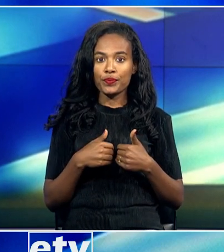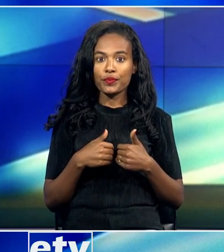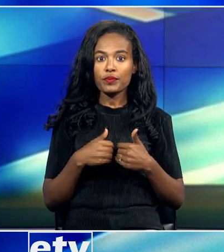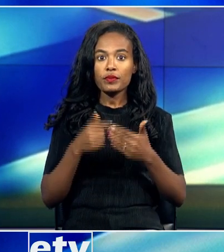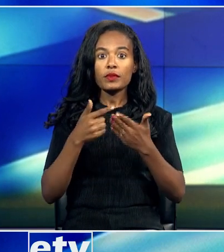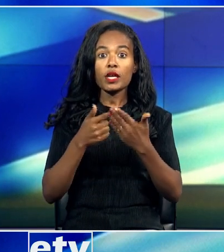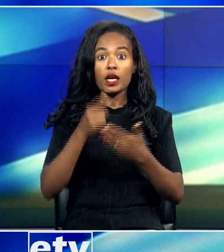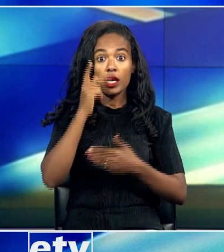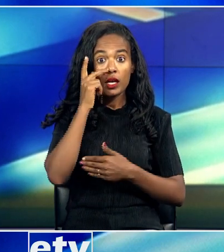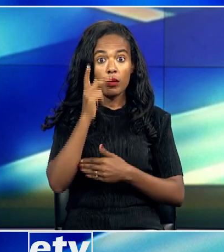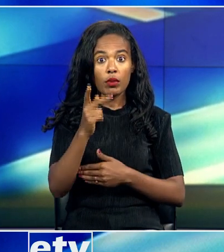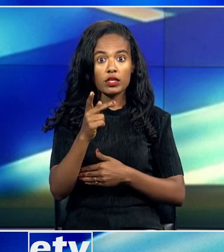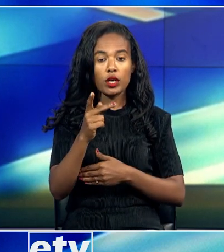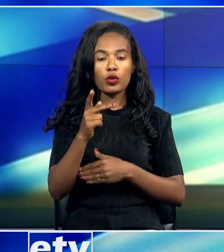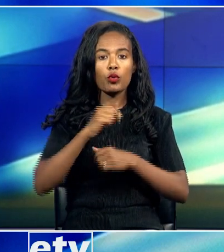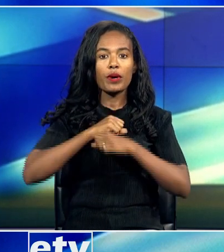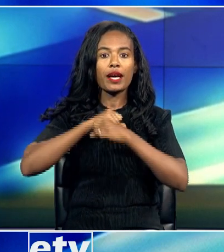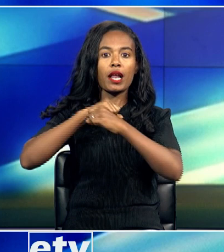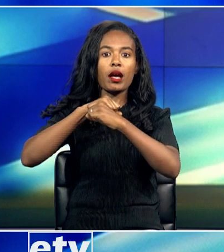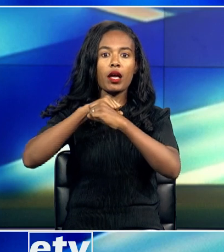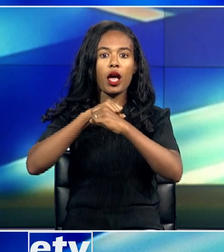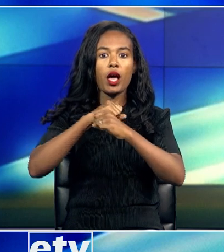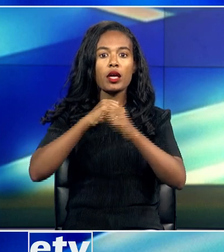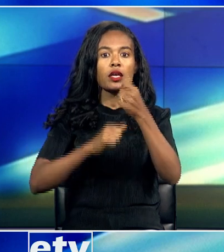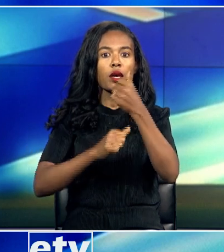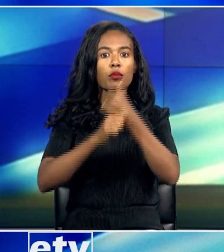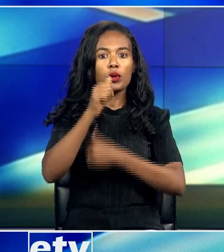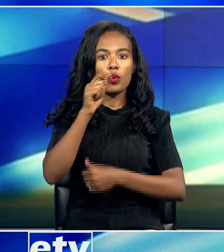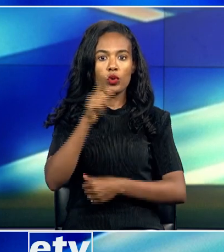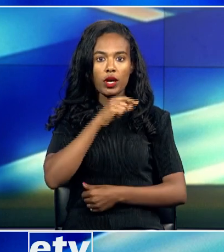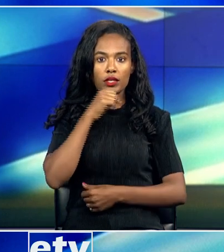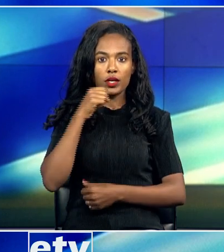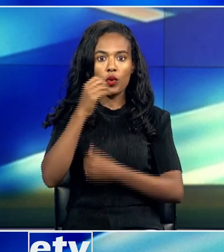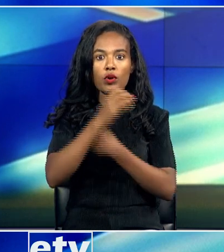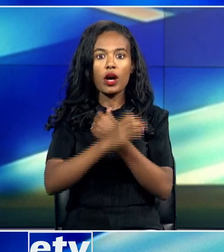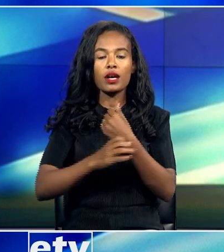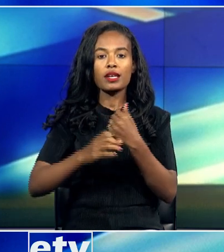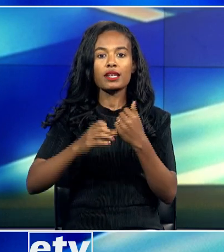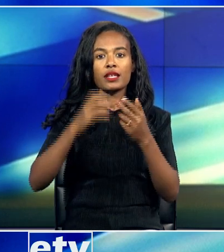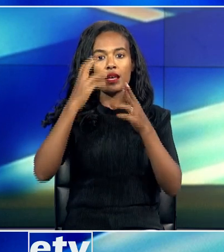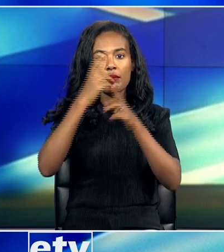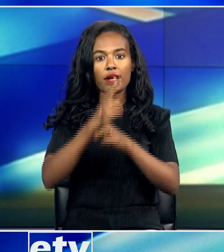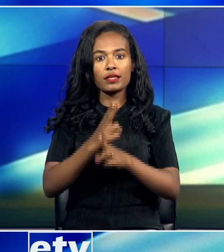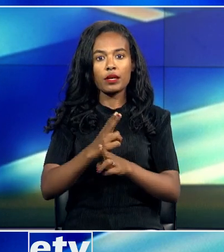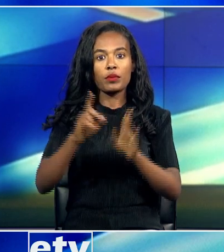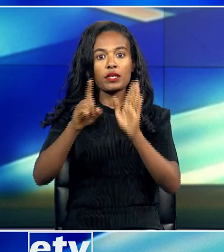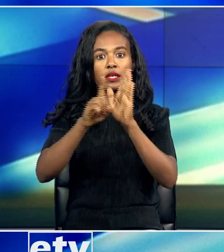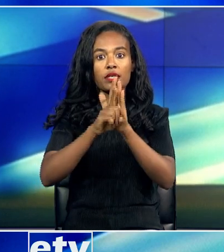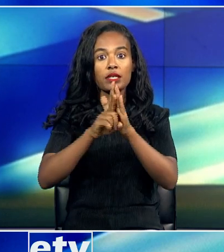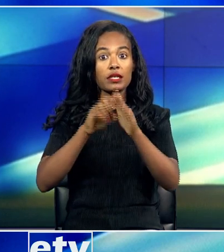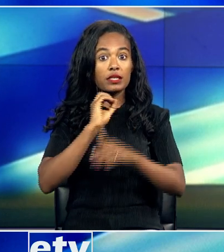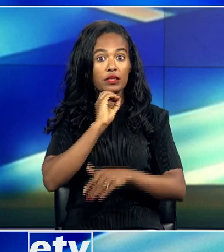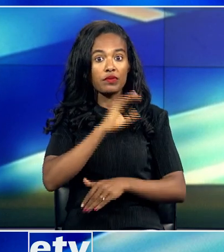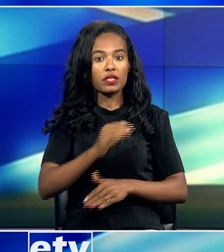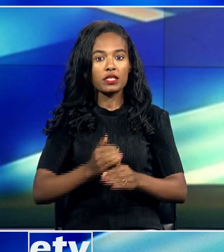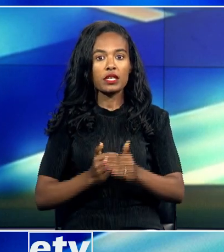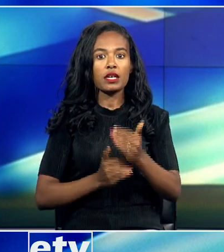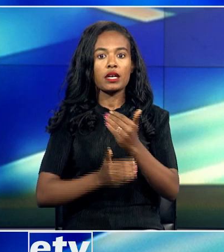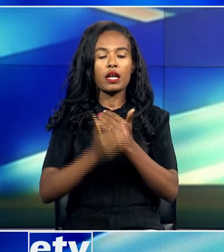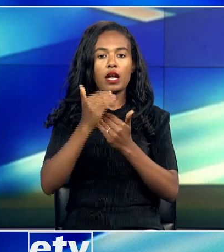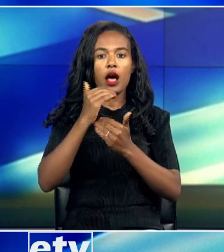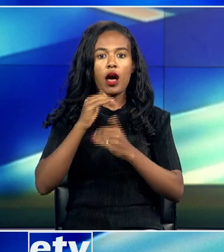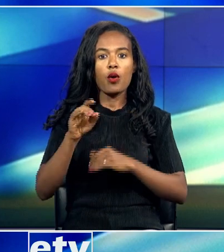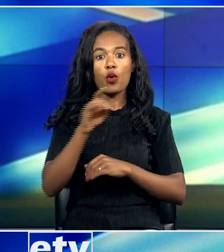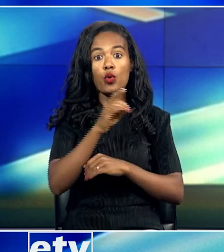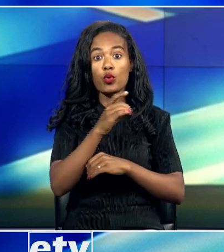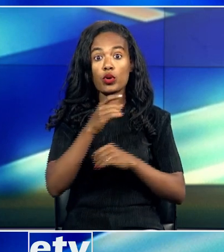ይሄ የሚያሳየው መከላከያ የሚጎዳ ሳይሆን አገርን የሚያስጠብቅ ህግ ሲፈርስ ከለላ ሆኖ መከታ